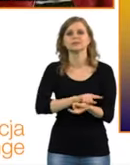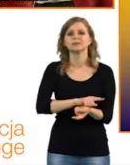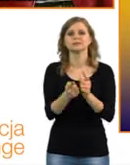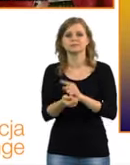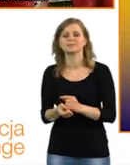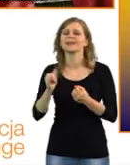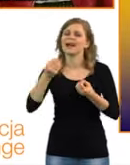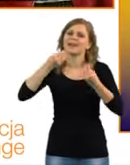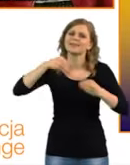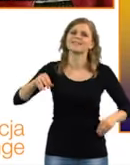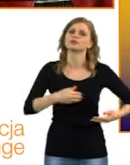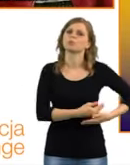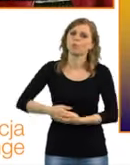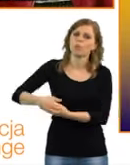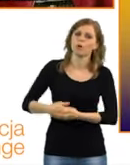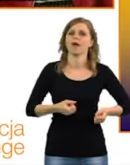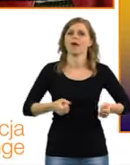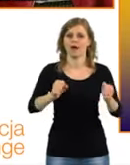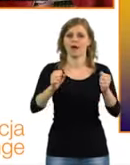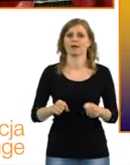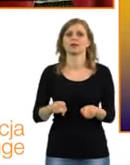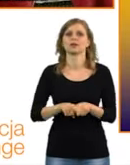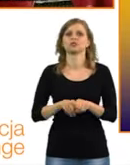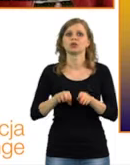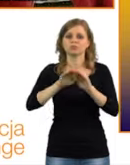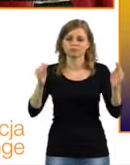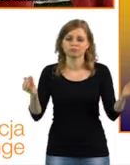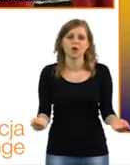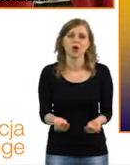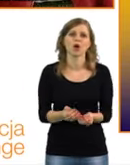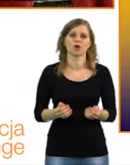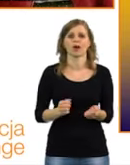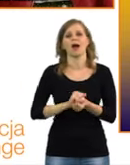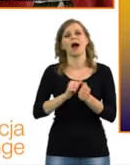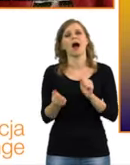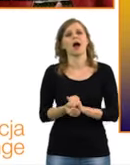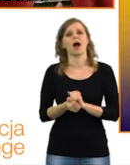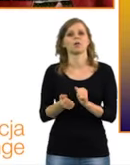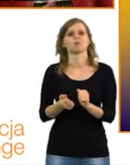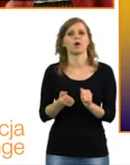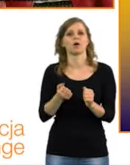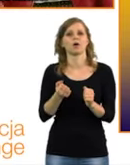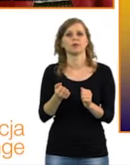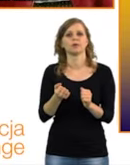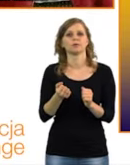malutkie. Jak najwięcej bujaj na piłce bobat chociażby, bądź na